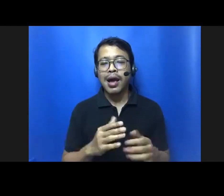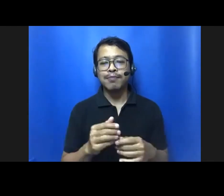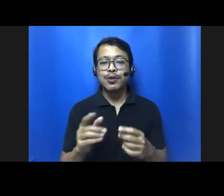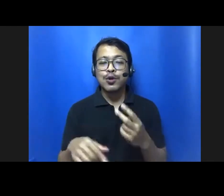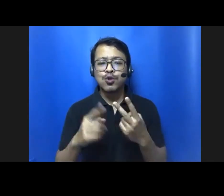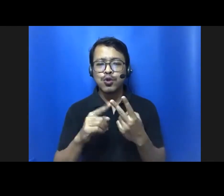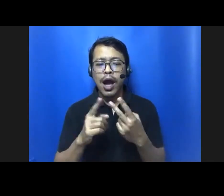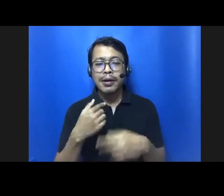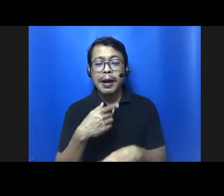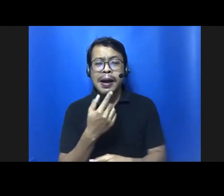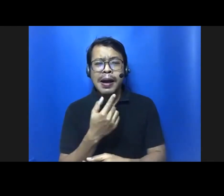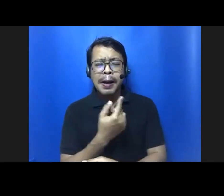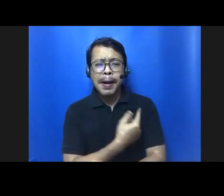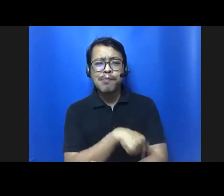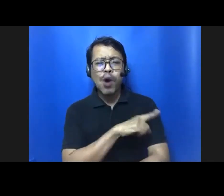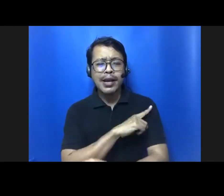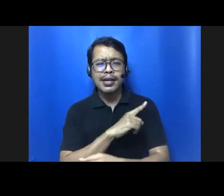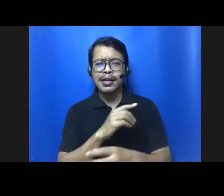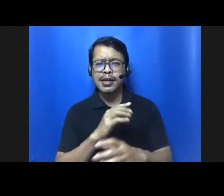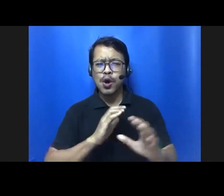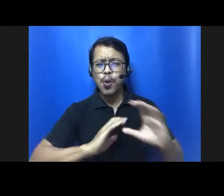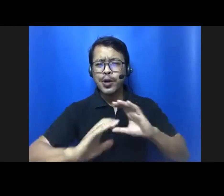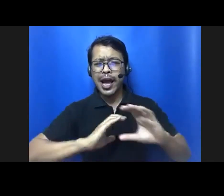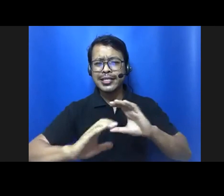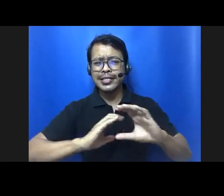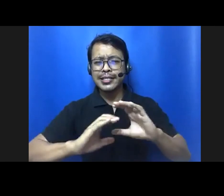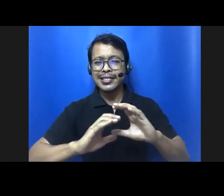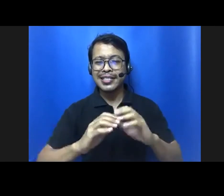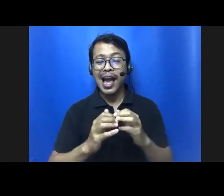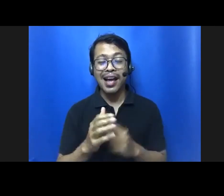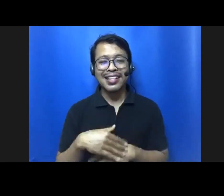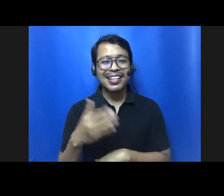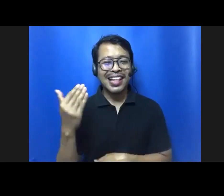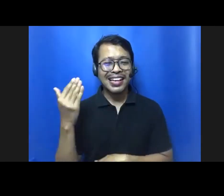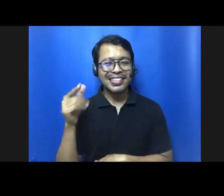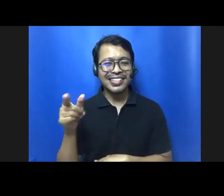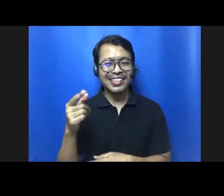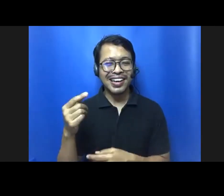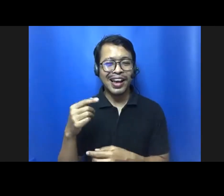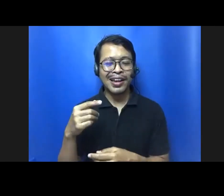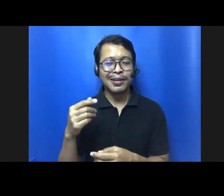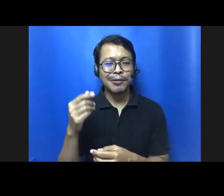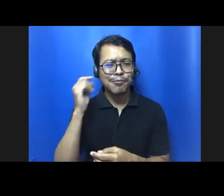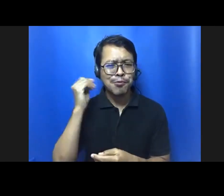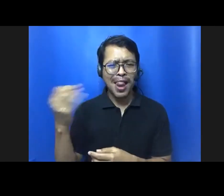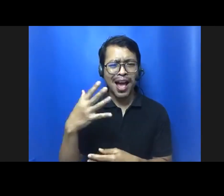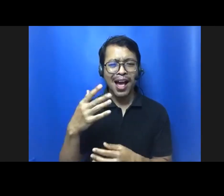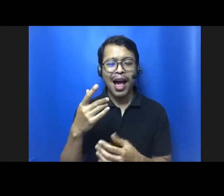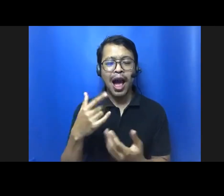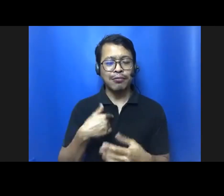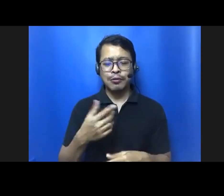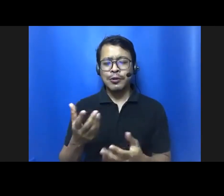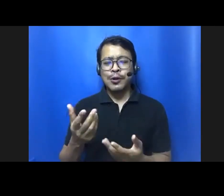dengan kemampuan komunikasi. Nah, tadi Bu Astina menyontohkan mengkomunikasikan dirinya. Ya, saya itu mampu apa